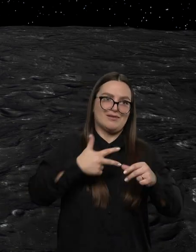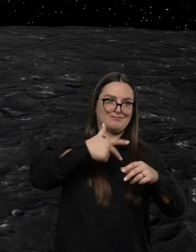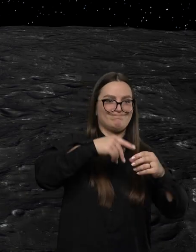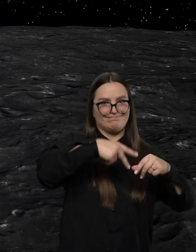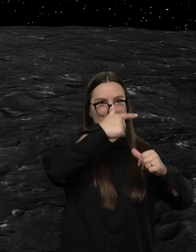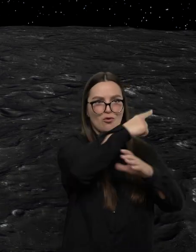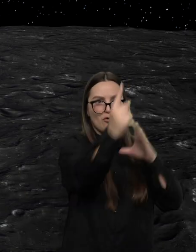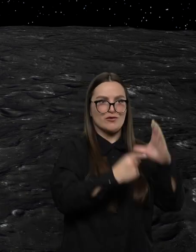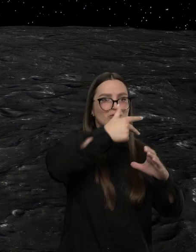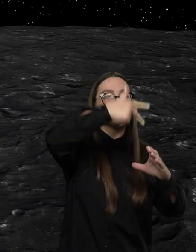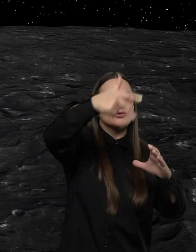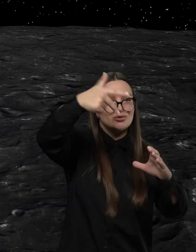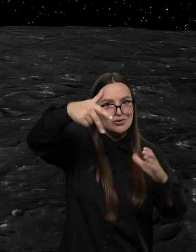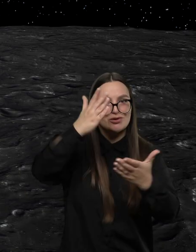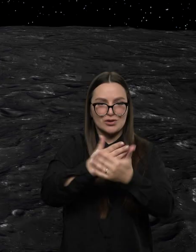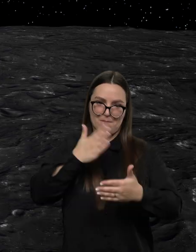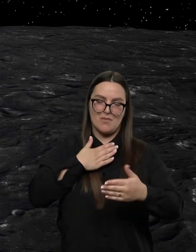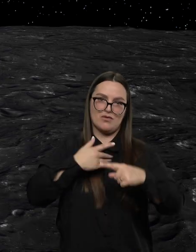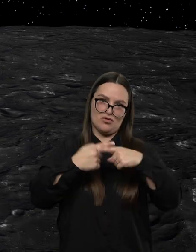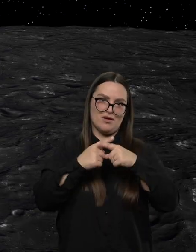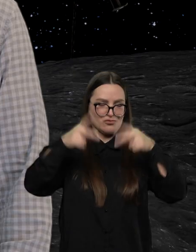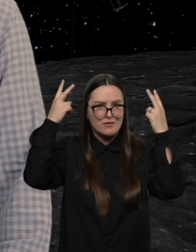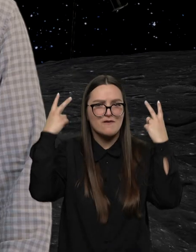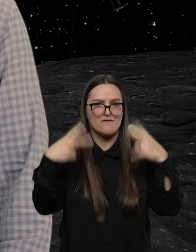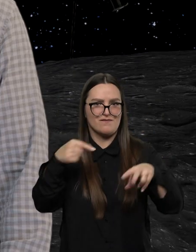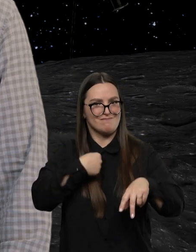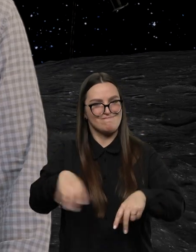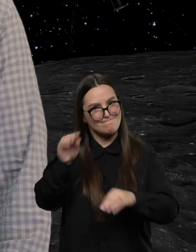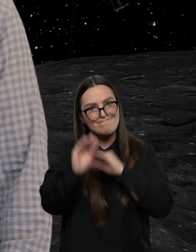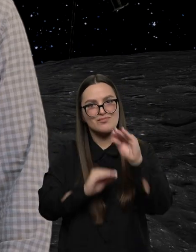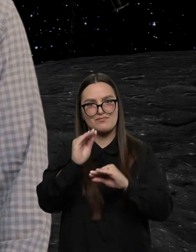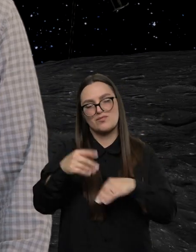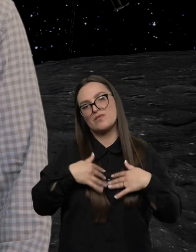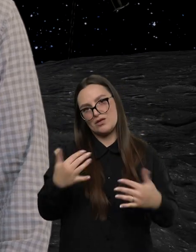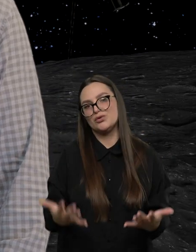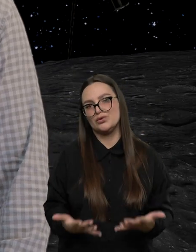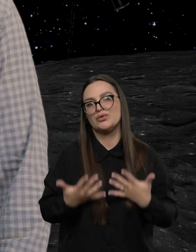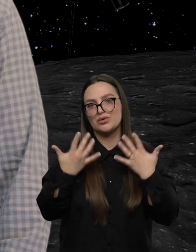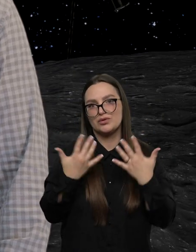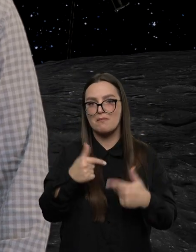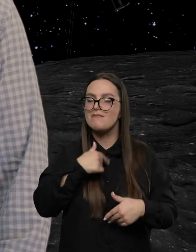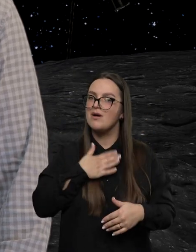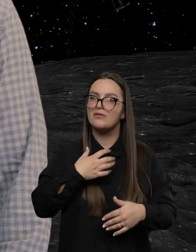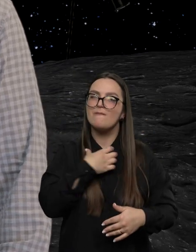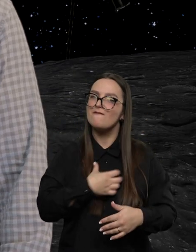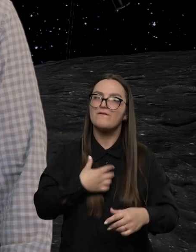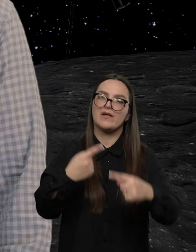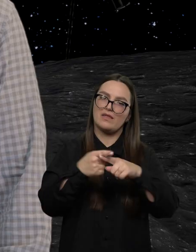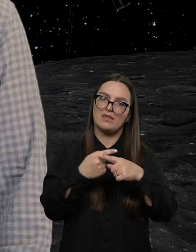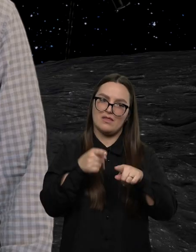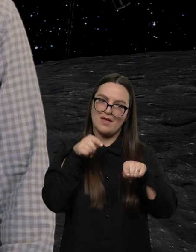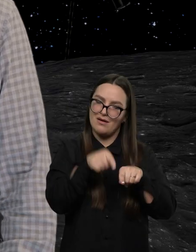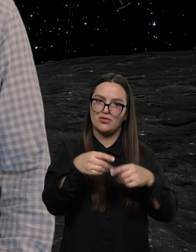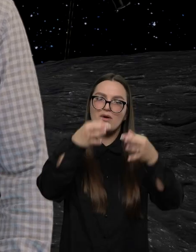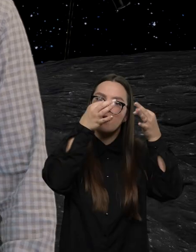skrenda ir mano išgalvota technologija iš tikrųjų yra pagrindinis, reiškia, pagrindinė technologija,